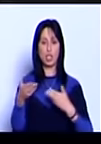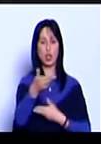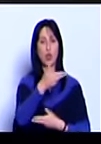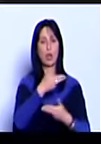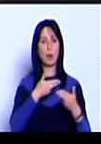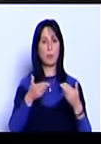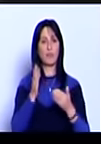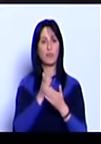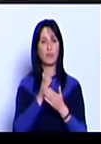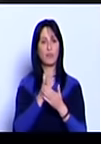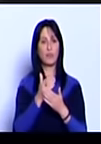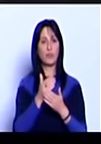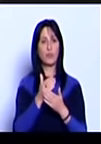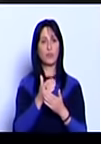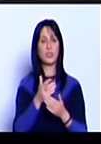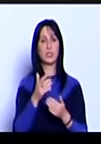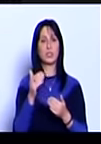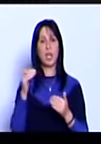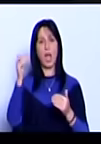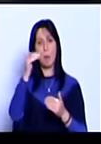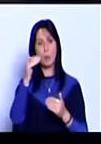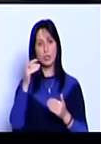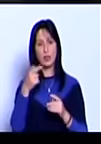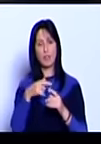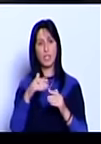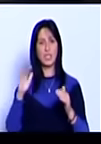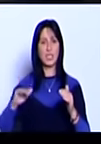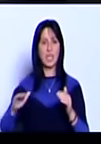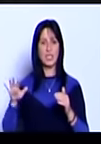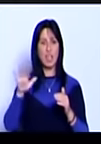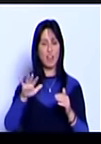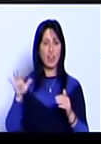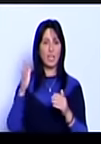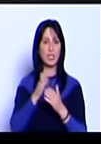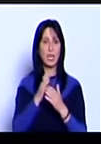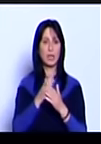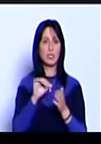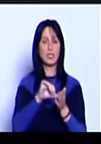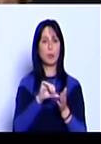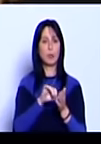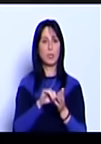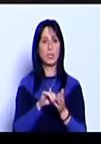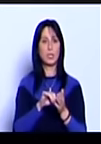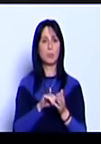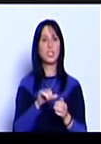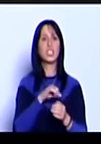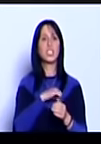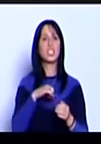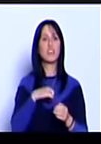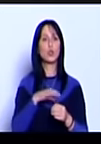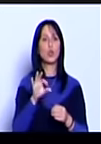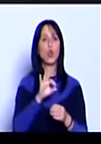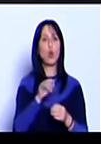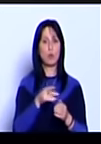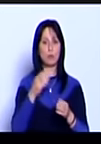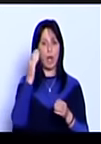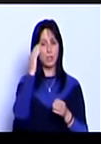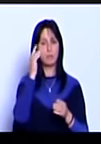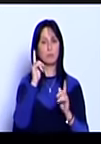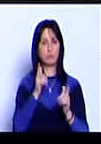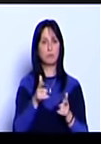ქონია ურთიერთობა, ახლო აღმოსავლეთი იქნება თუ დასავლეთის სახელმწიფოების წარმომადგენლები, თვითონაც ამაზრისკენ მიდიან